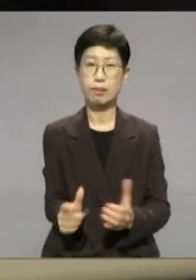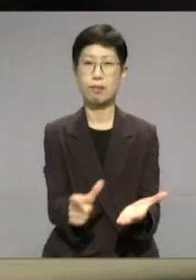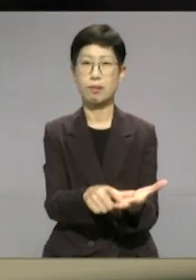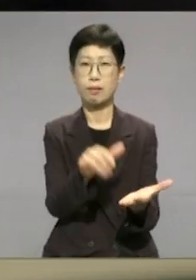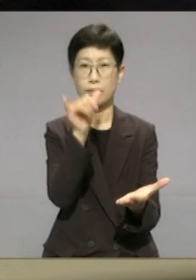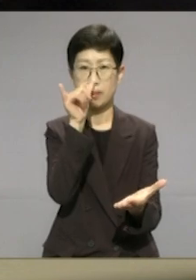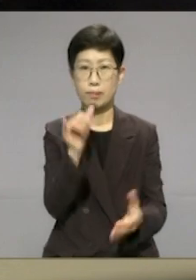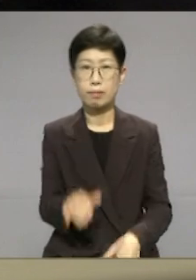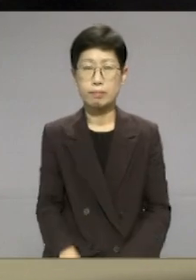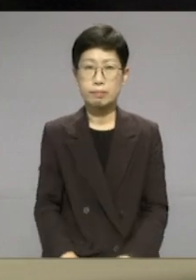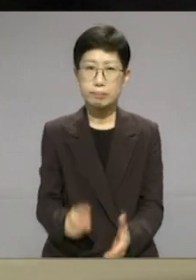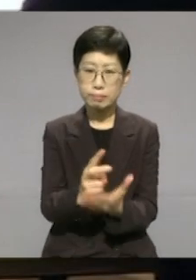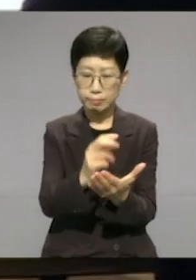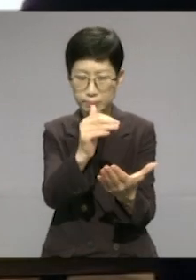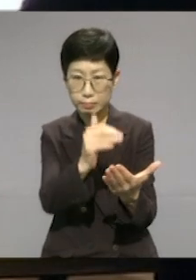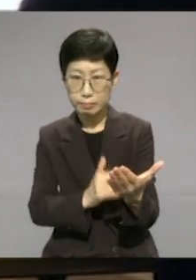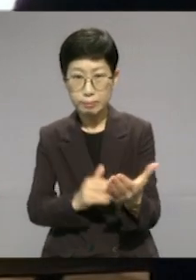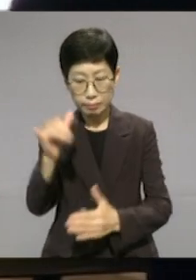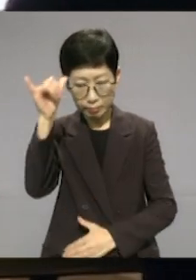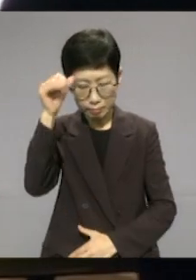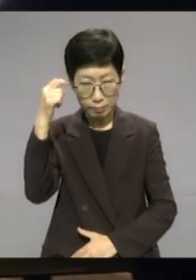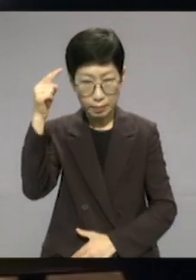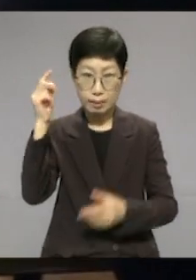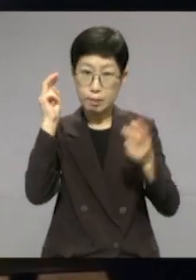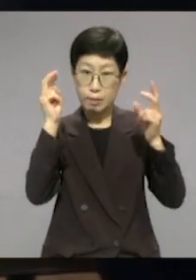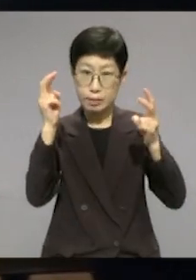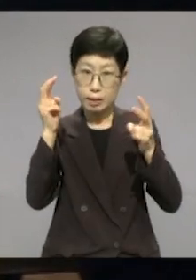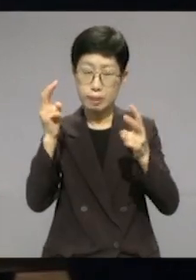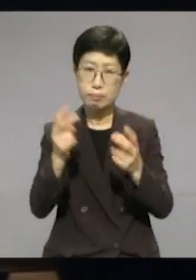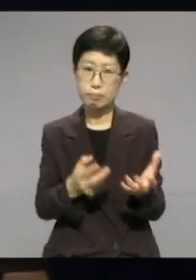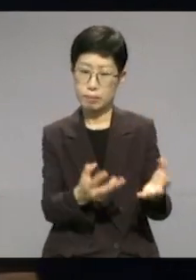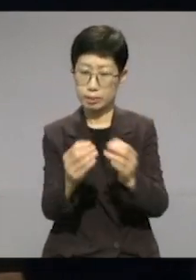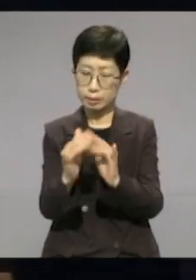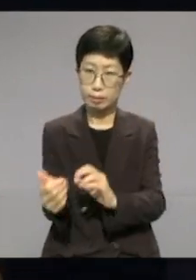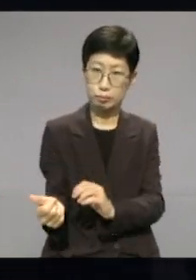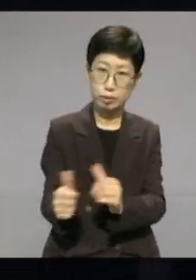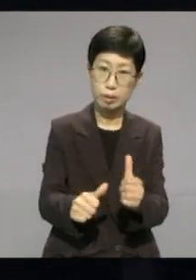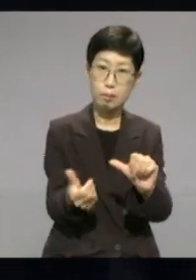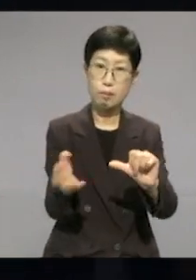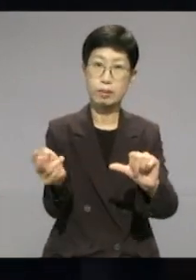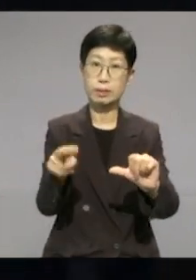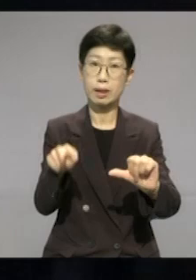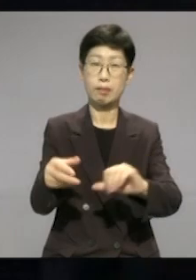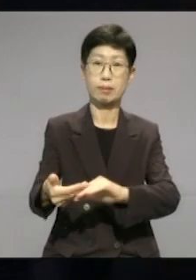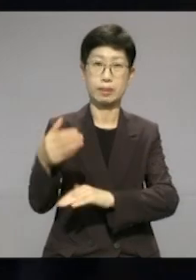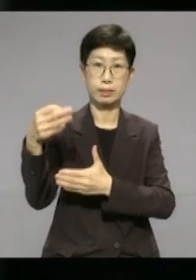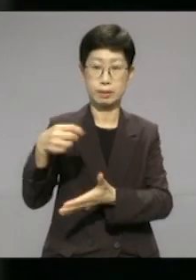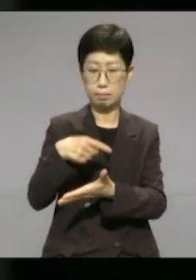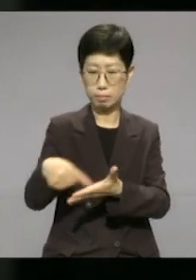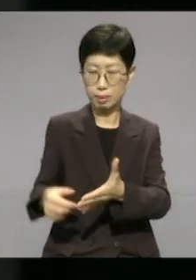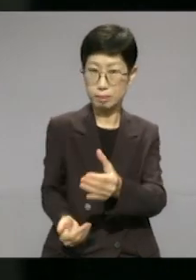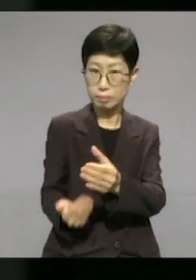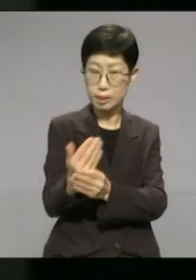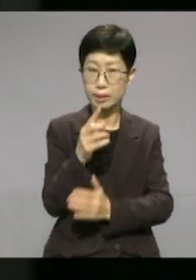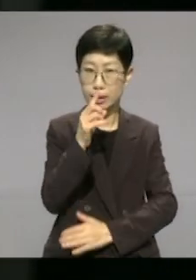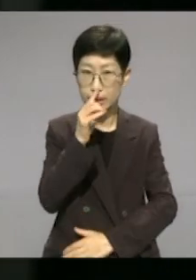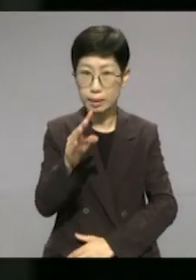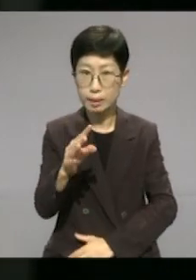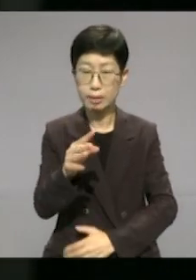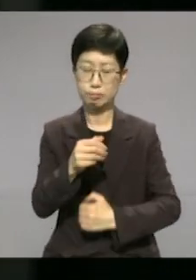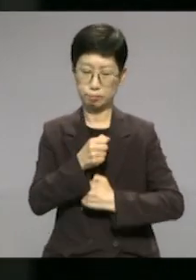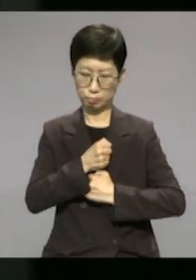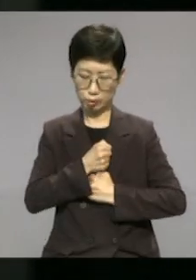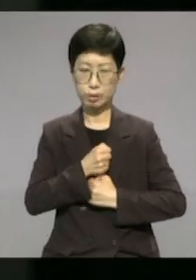있습니다 법안에 따르면 AI 개발 기업은 다수의 망이나 5억 달러 이상의 재산 피해 같은 심각한 문제를